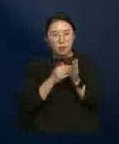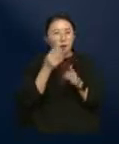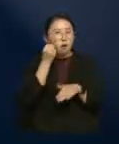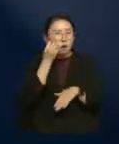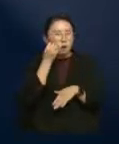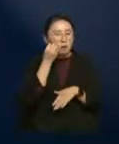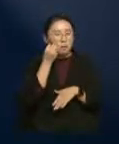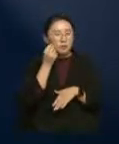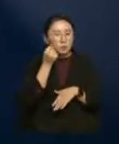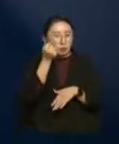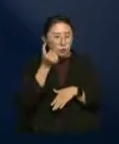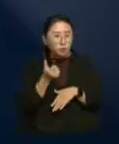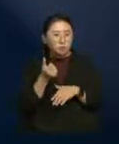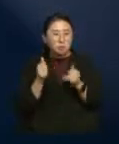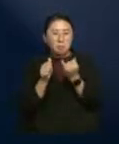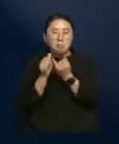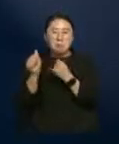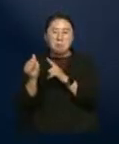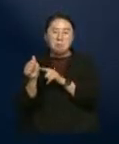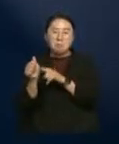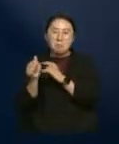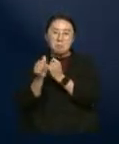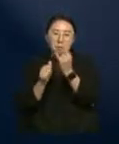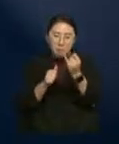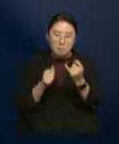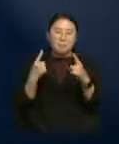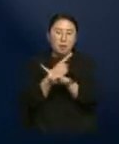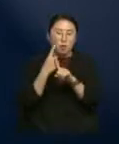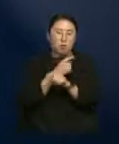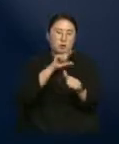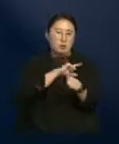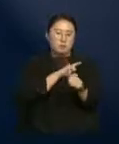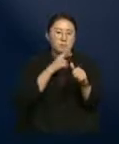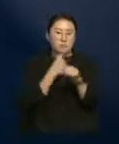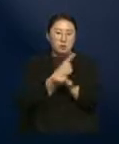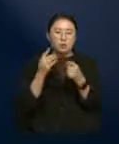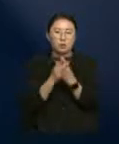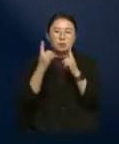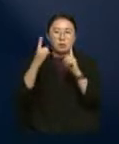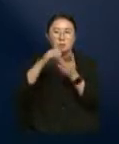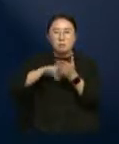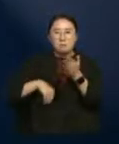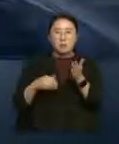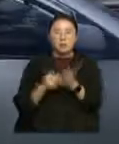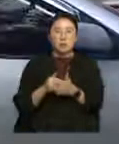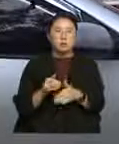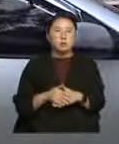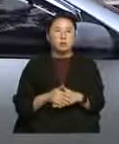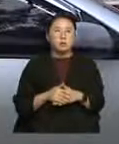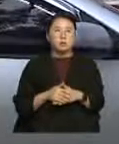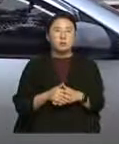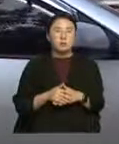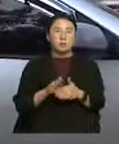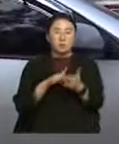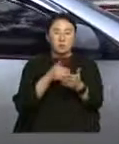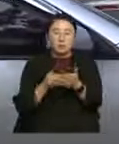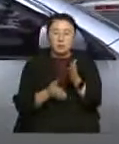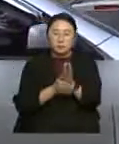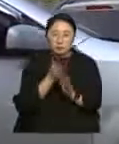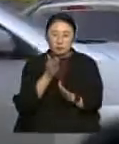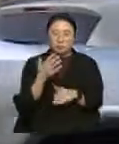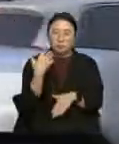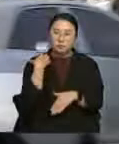개월 넘겼거나 배우자 명의로 소유권을 이전 등기해 대상에서 제외됐습니다. 관련해